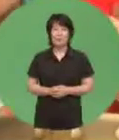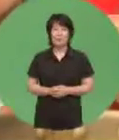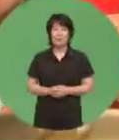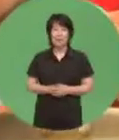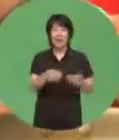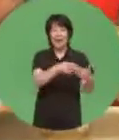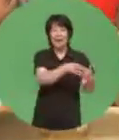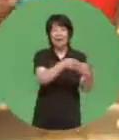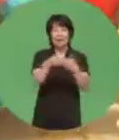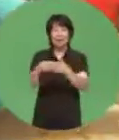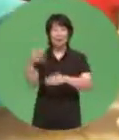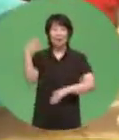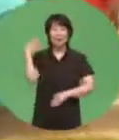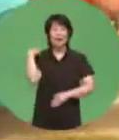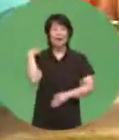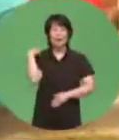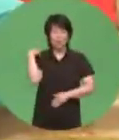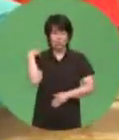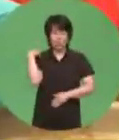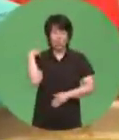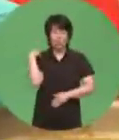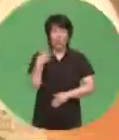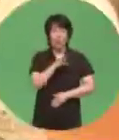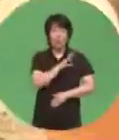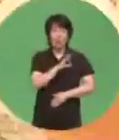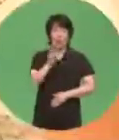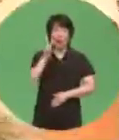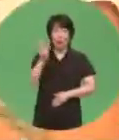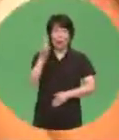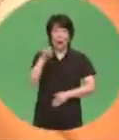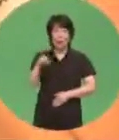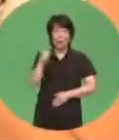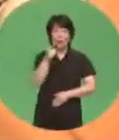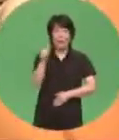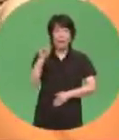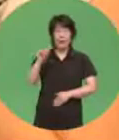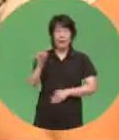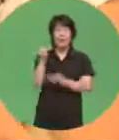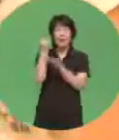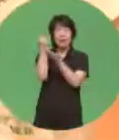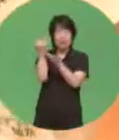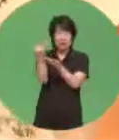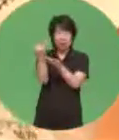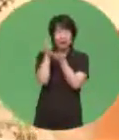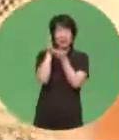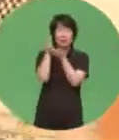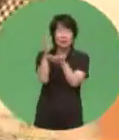そして引率の南相馬市のワンダイさんにもお話を伺いました。